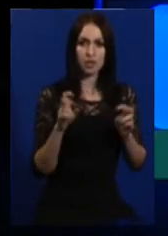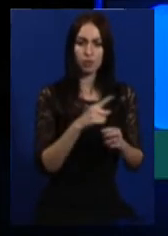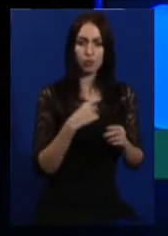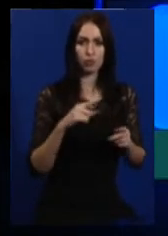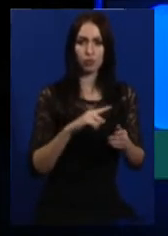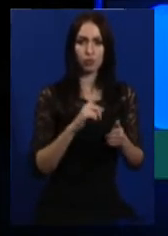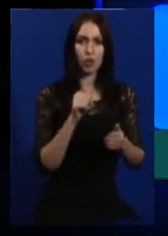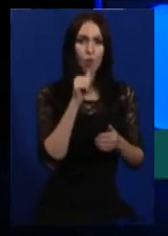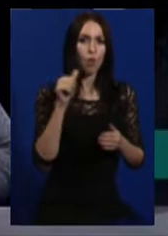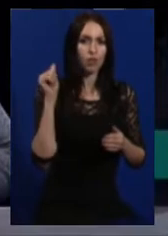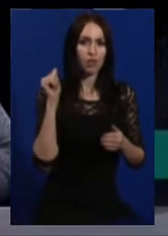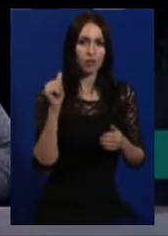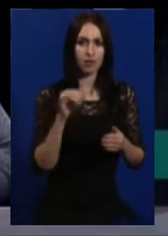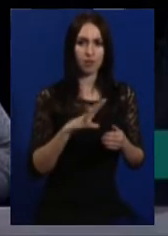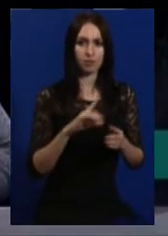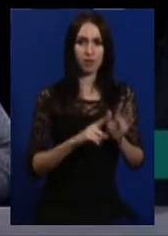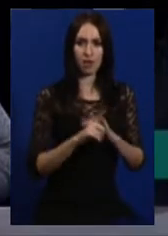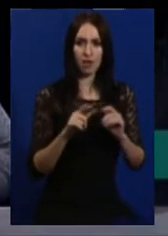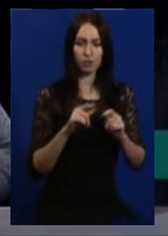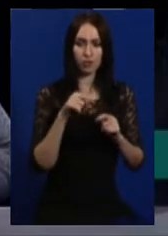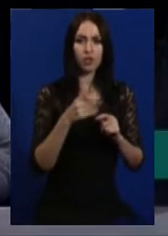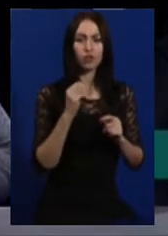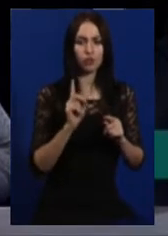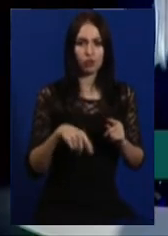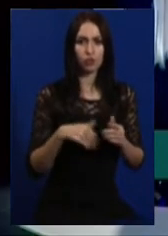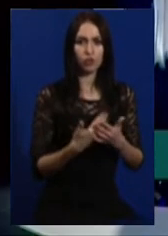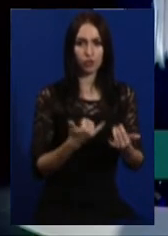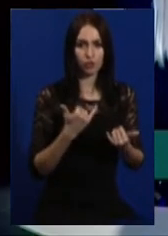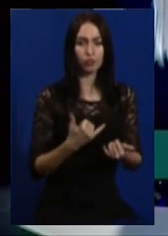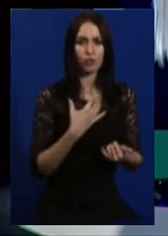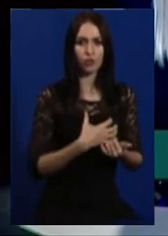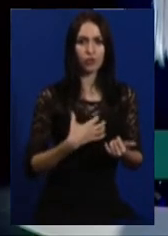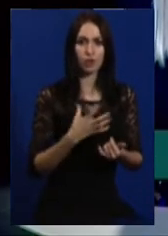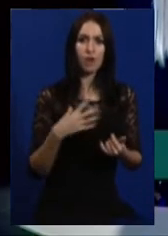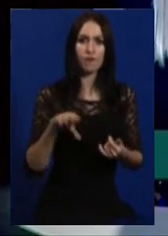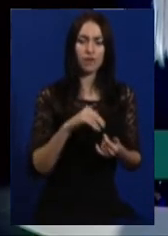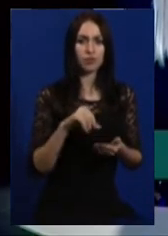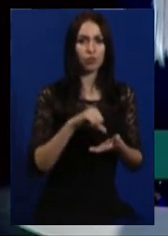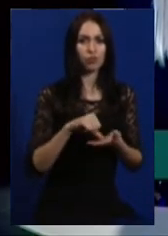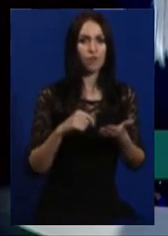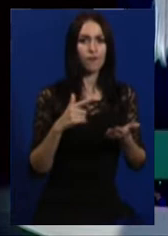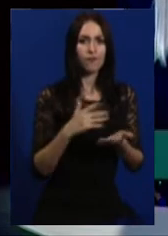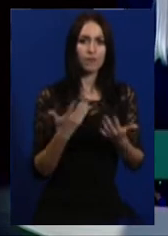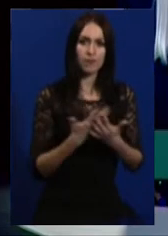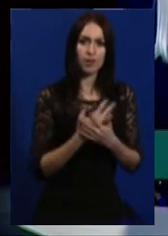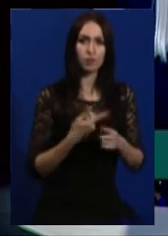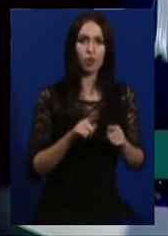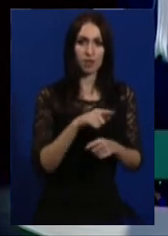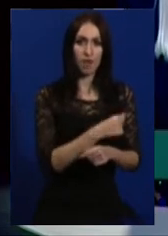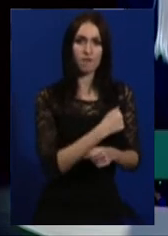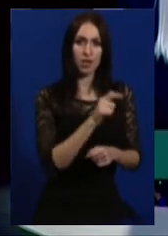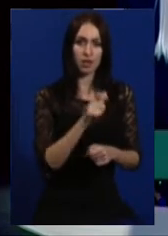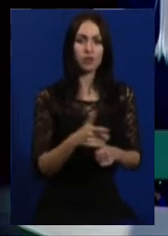она все еще вы остается актуальной все герои фильмов тибете эти